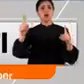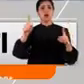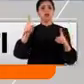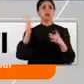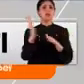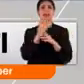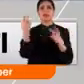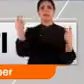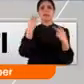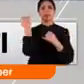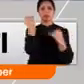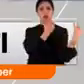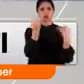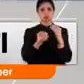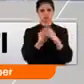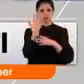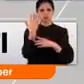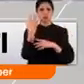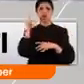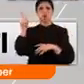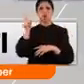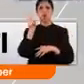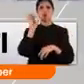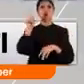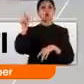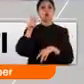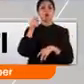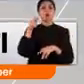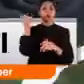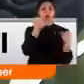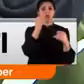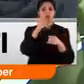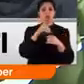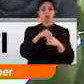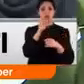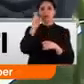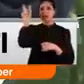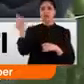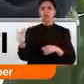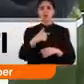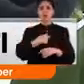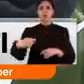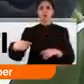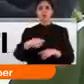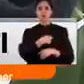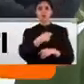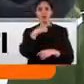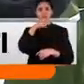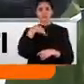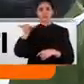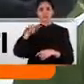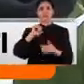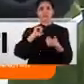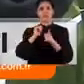tartışması çıktı. O tartışmada Ensar Halife göğsünden bıçaklandı. Biz kafeteryanın yanındaki spor